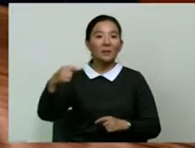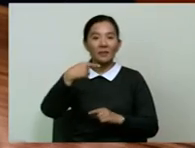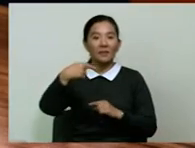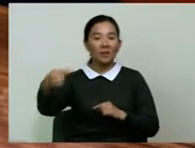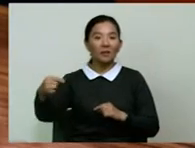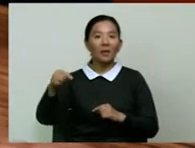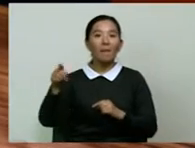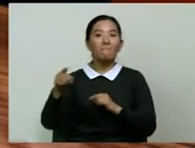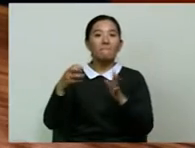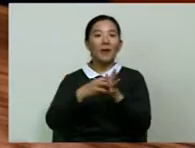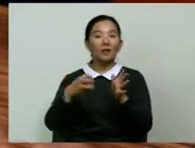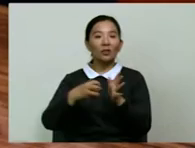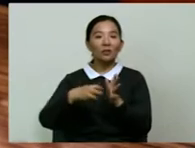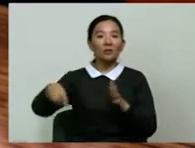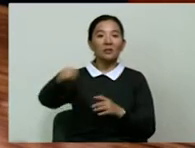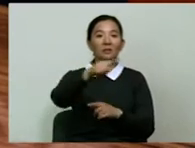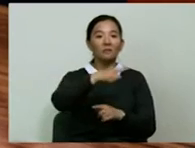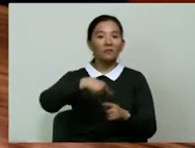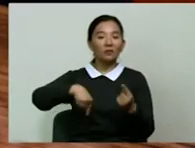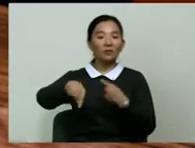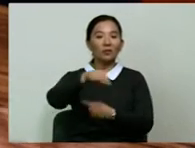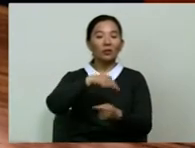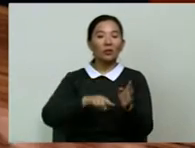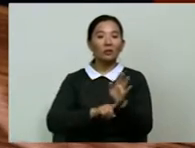то магнитная стрелка начнет вращаться.